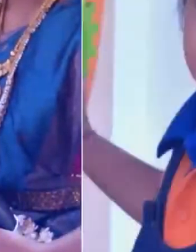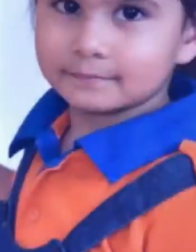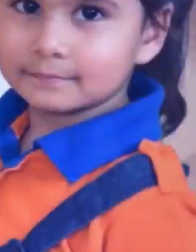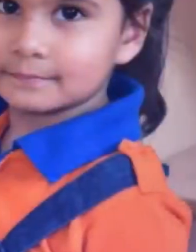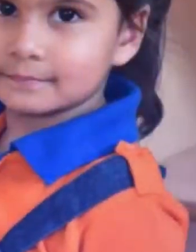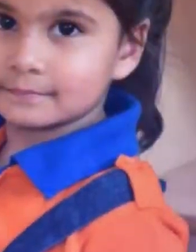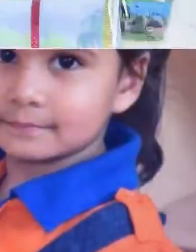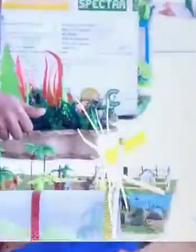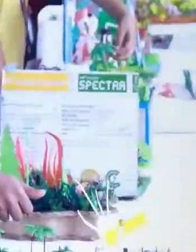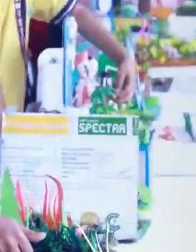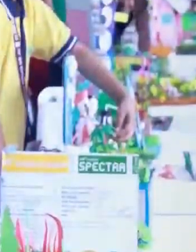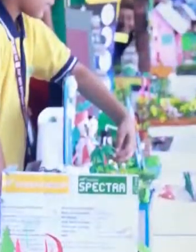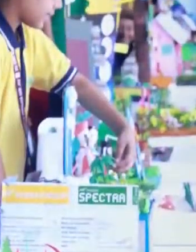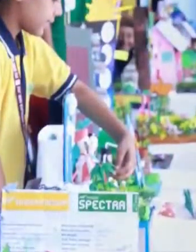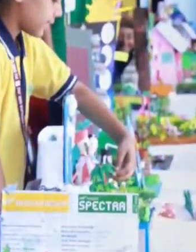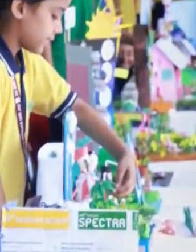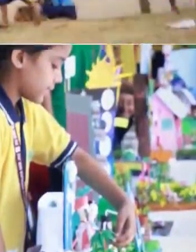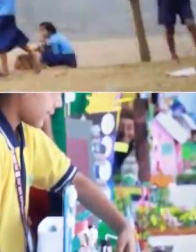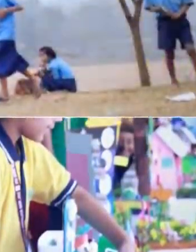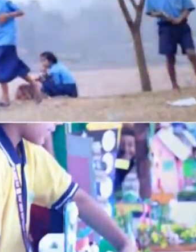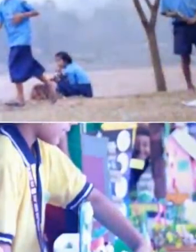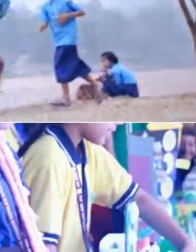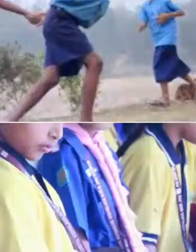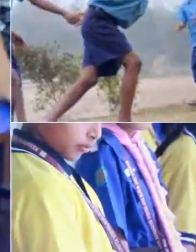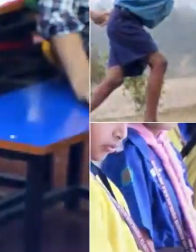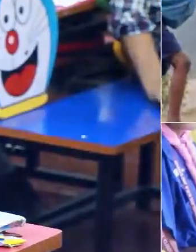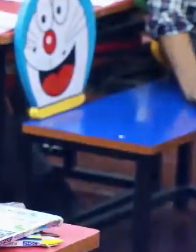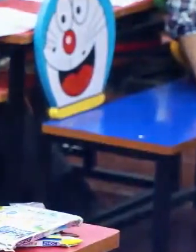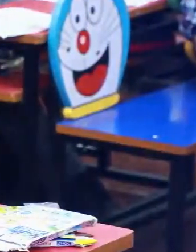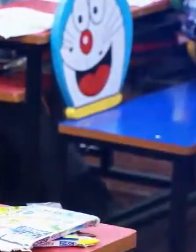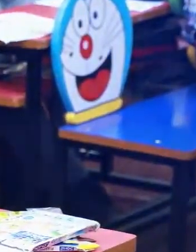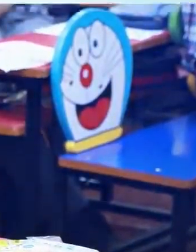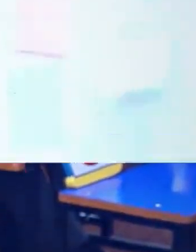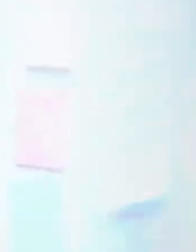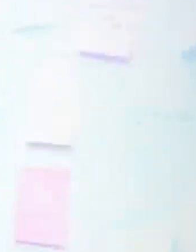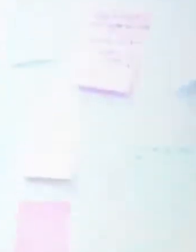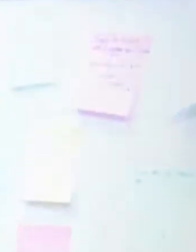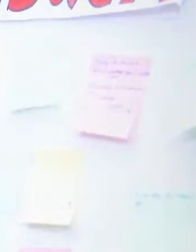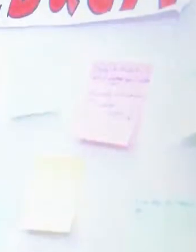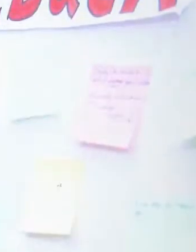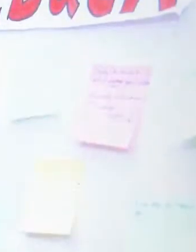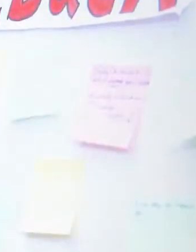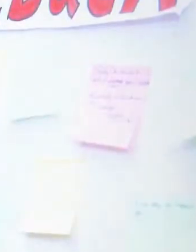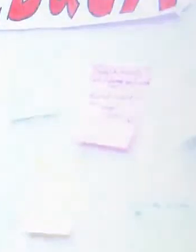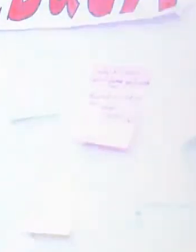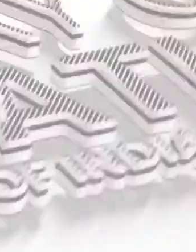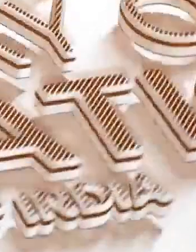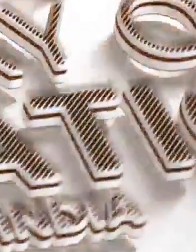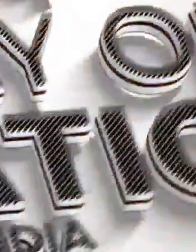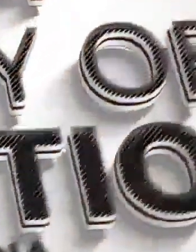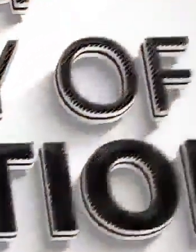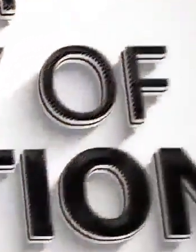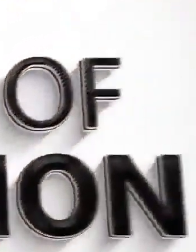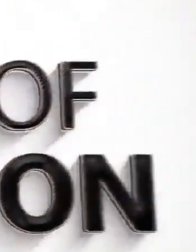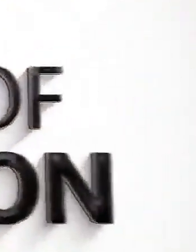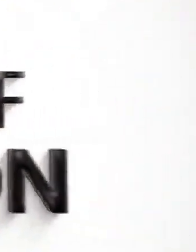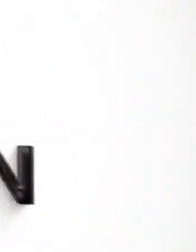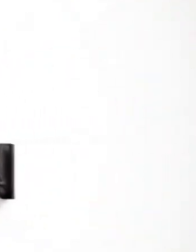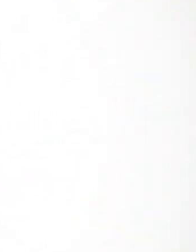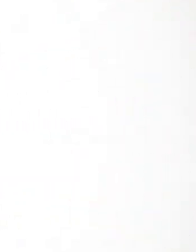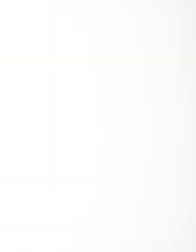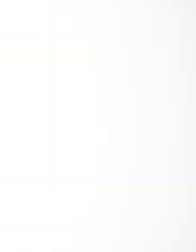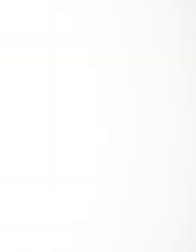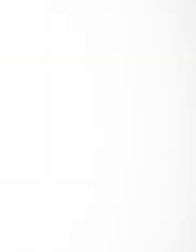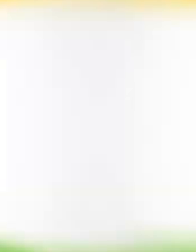क्या आपको भी गीत कविता पढ़ने लिखने और गाने गुनगुनाने में रुचि है? तो आइए शिक्षा मंत्रालय